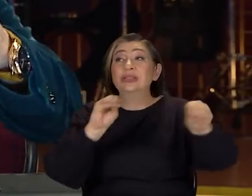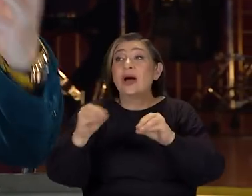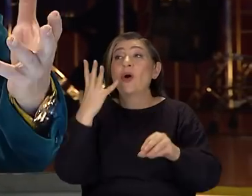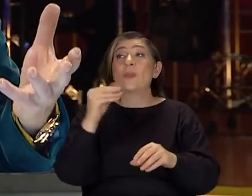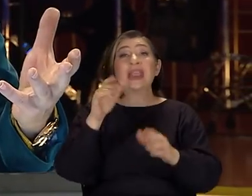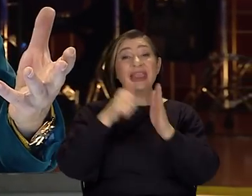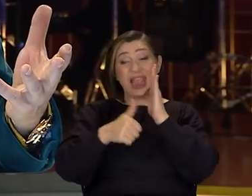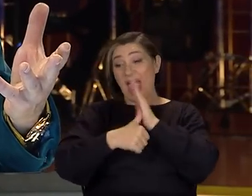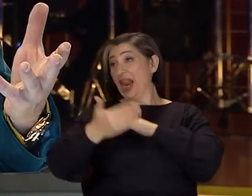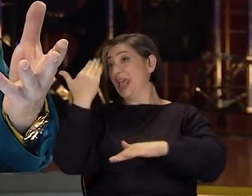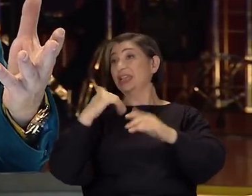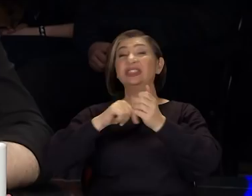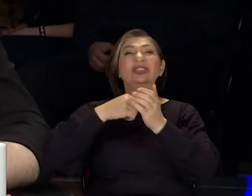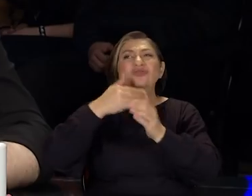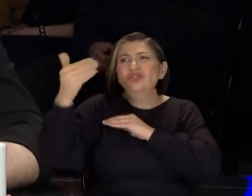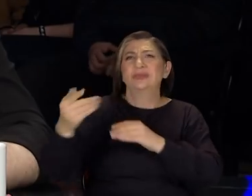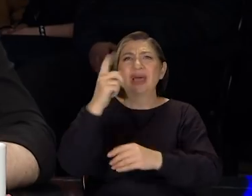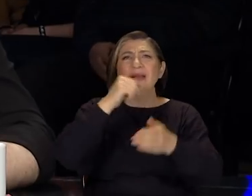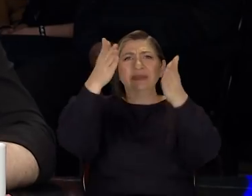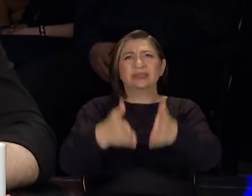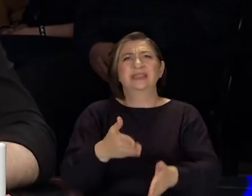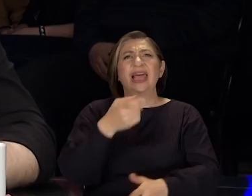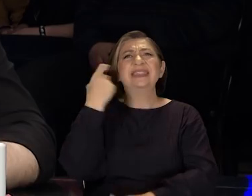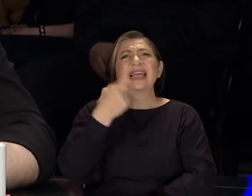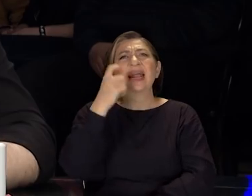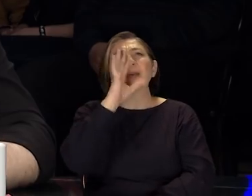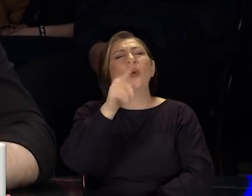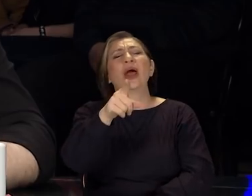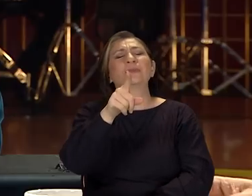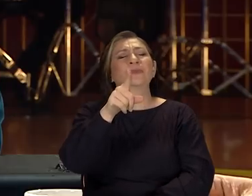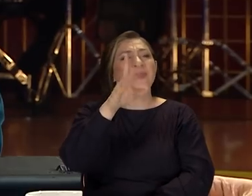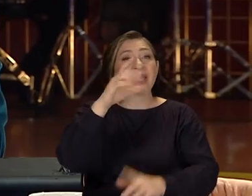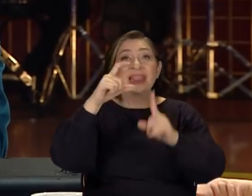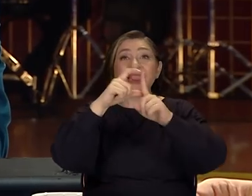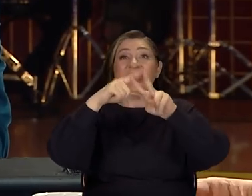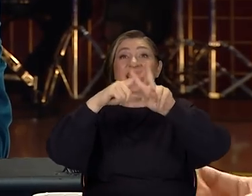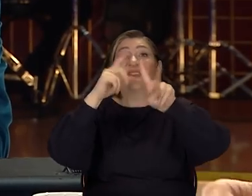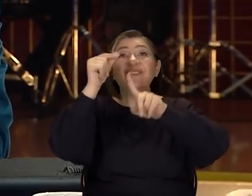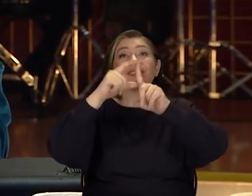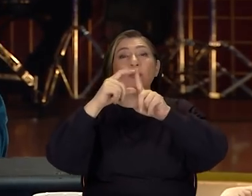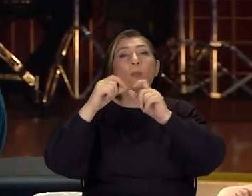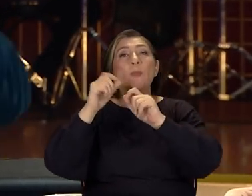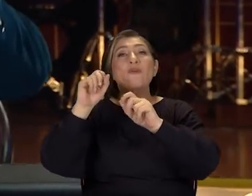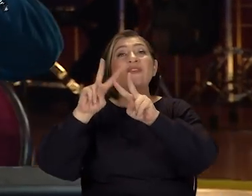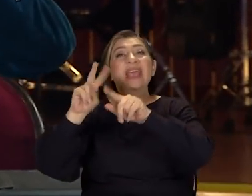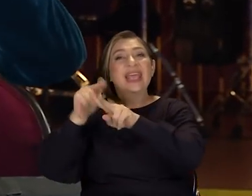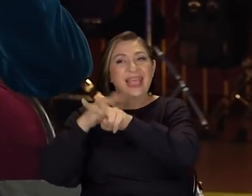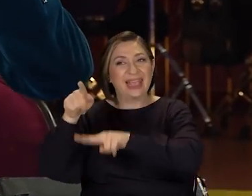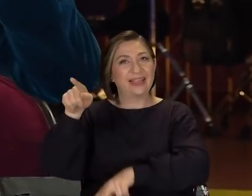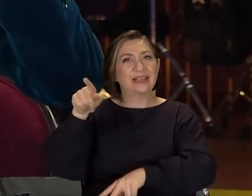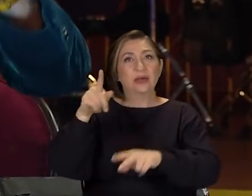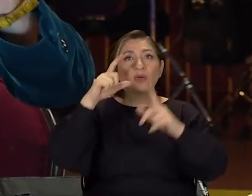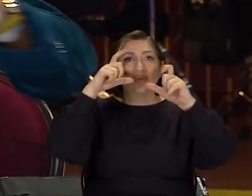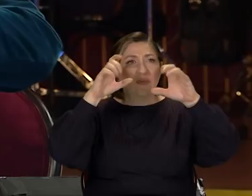Ve tarih dışı bir adam gibisin. Mesela eskilerden kim böyledir? Mesela David Bowie böyledir. Hiçbir tarihte... David